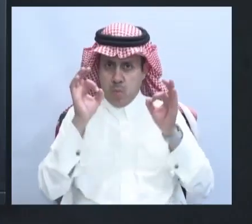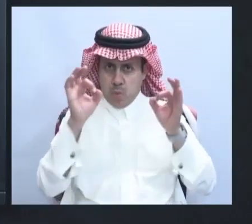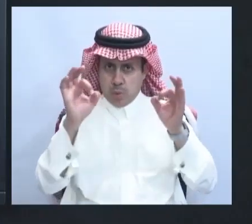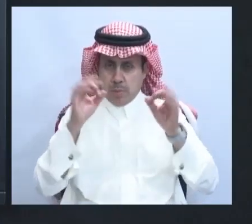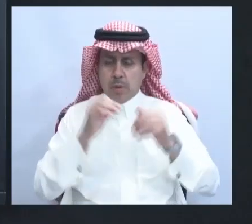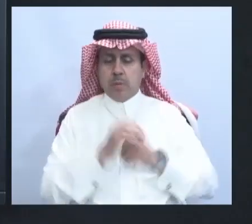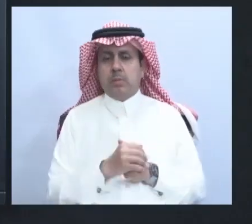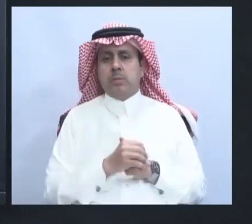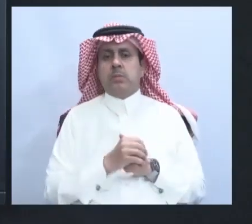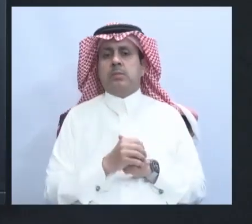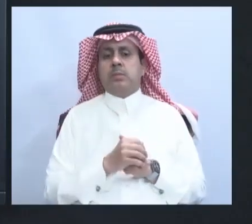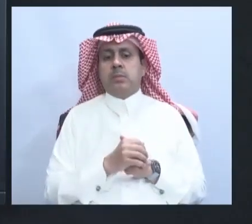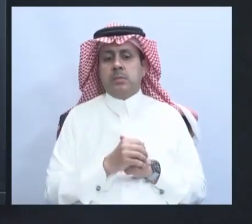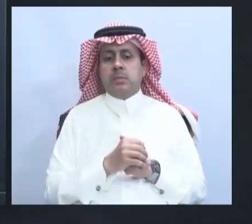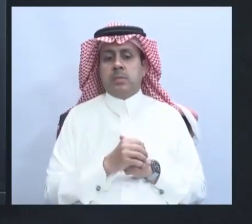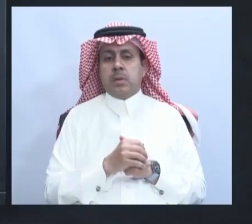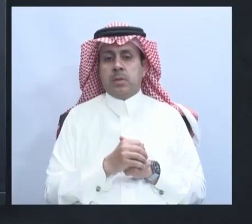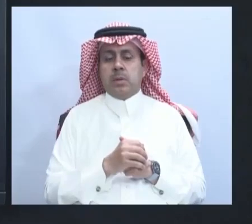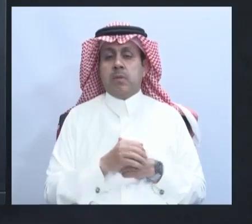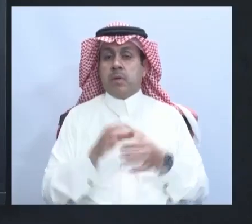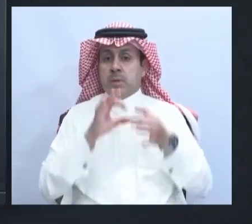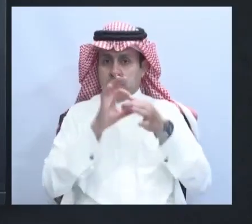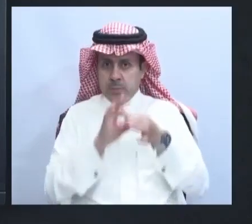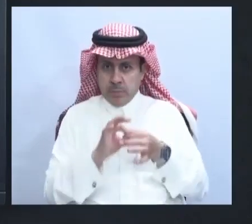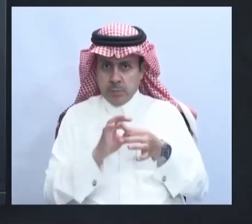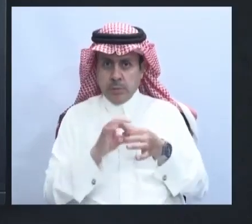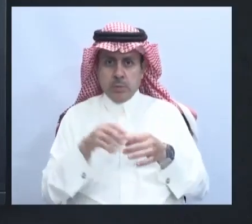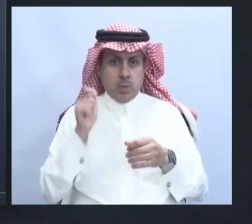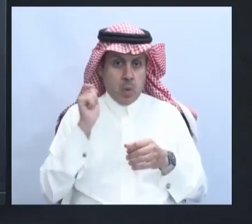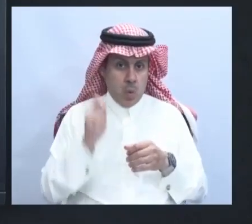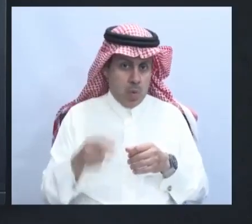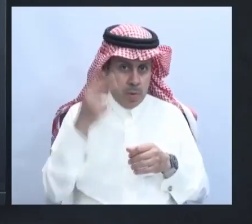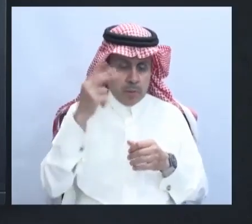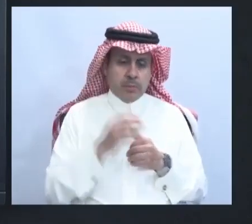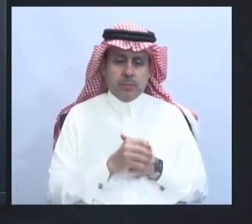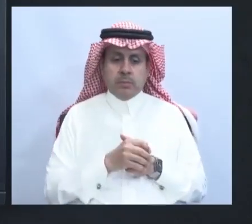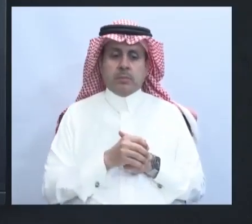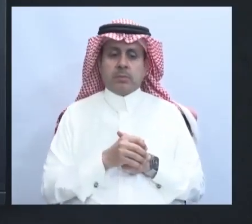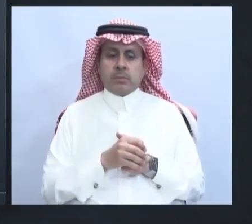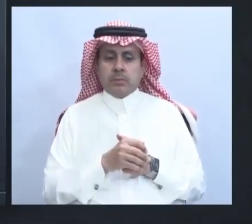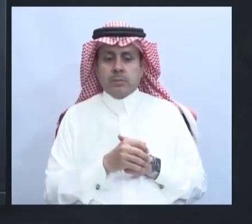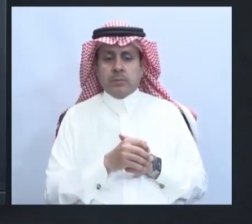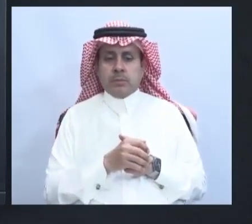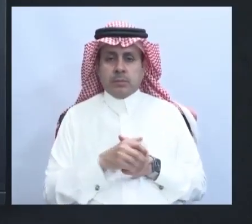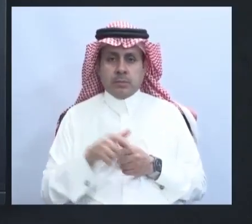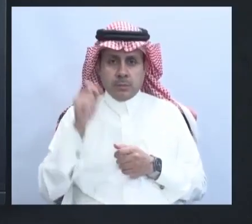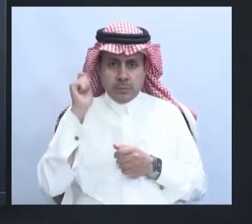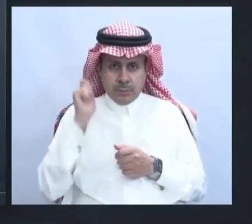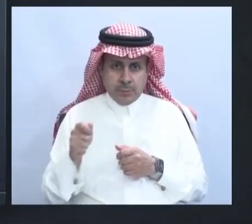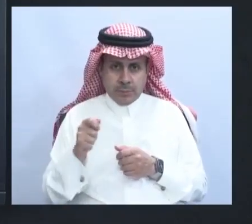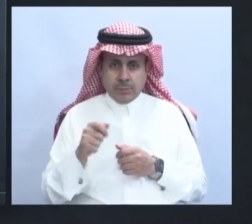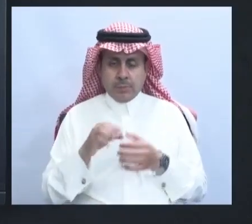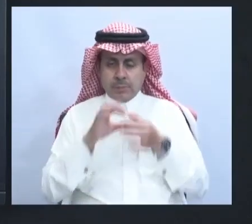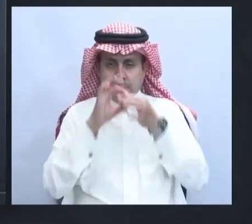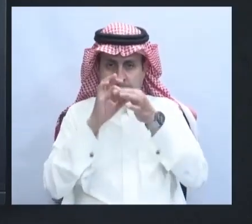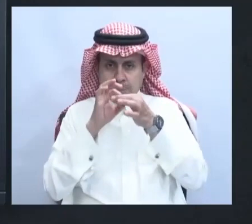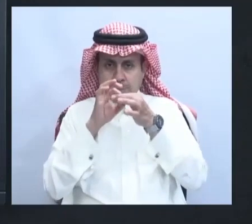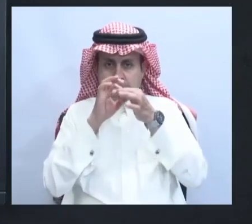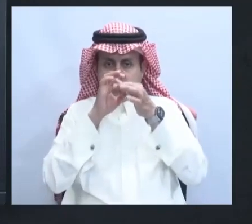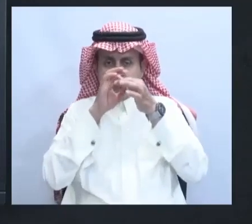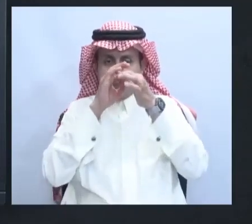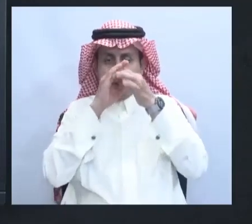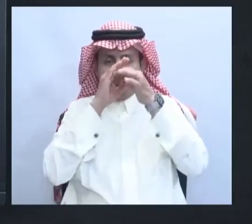السابقه فالذي يتعلق به حكمان فقط ركزوا معي في الاحكام المتعلقه بالرضاع